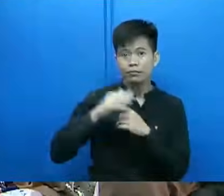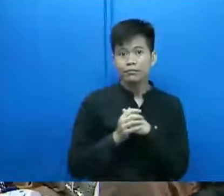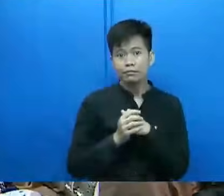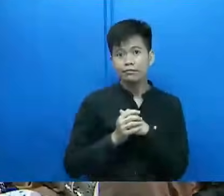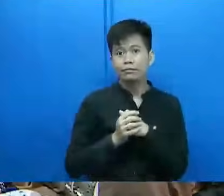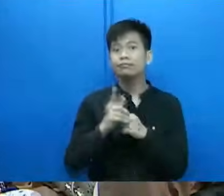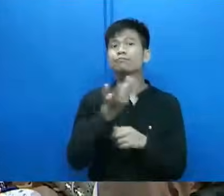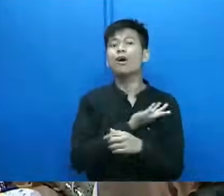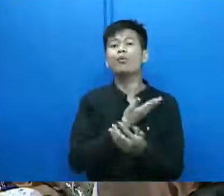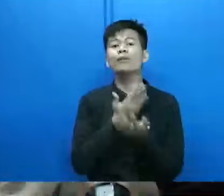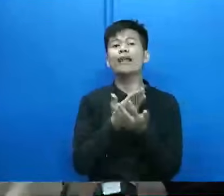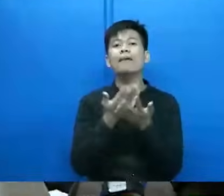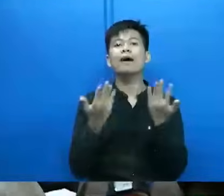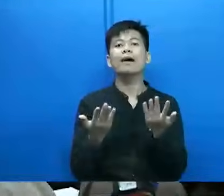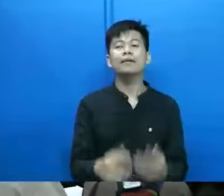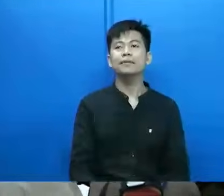Mau minta apa?